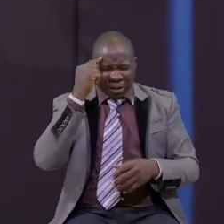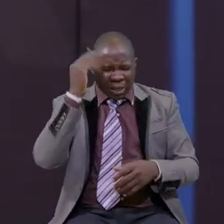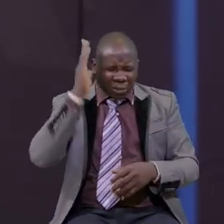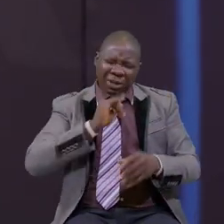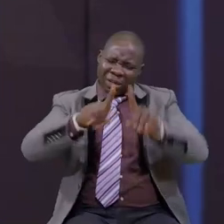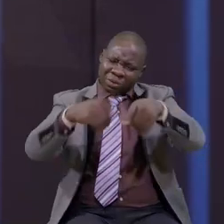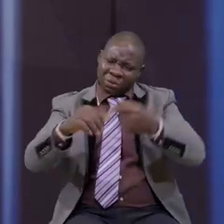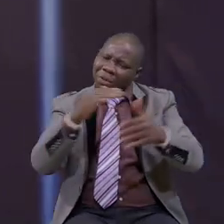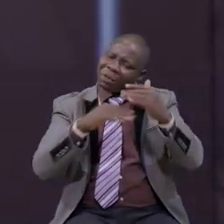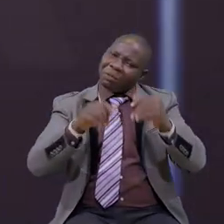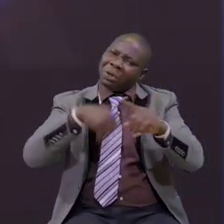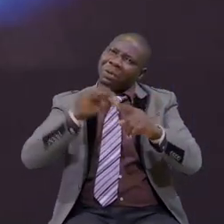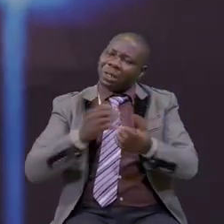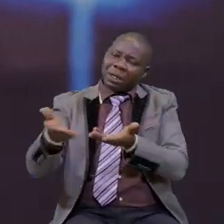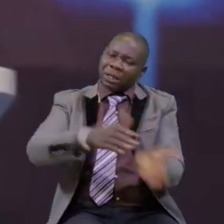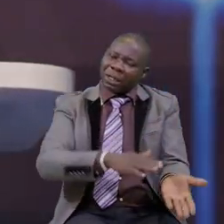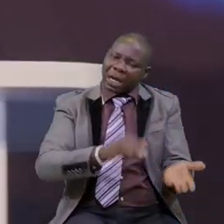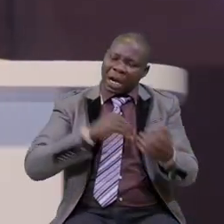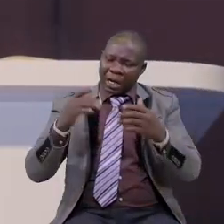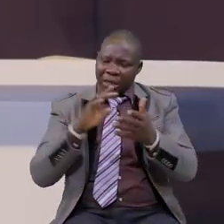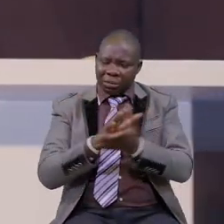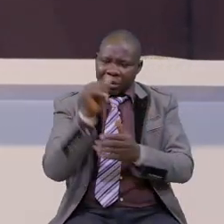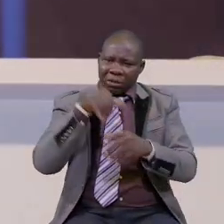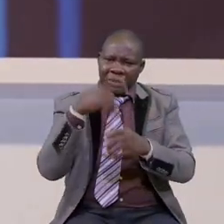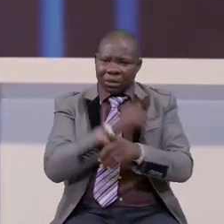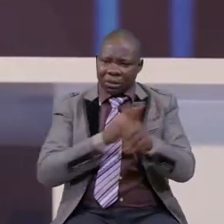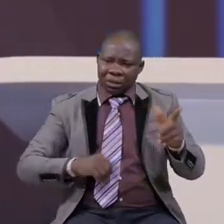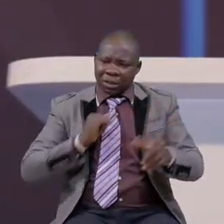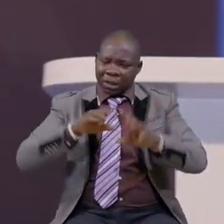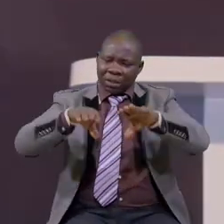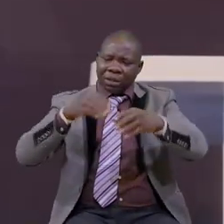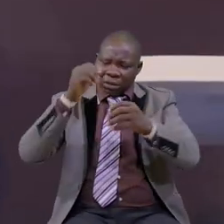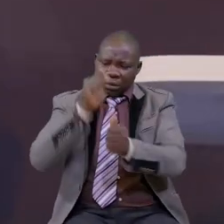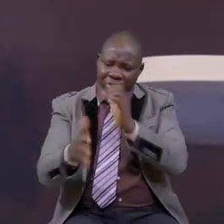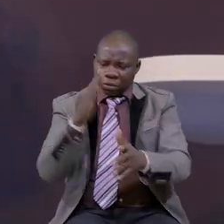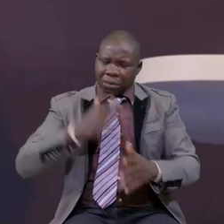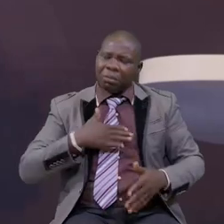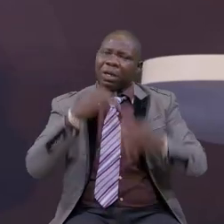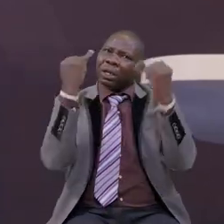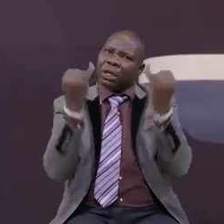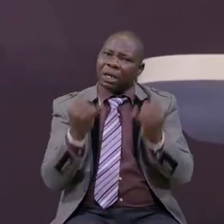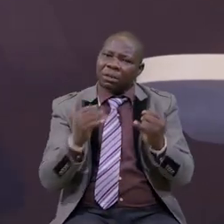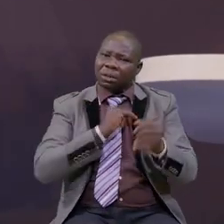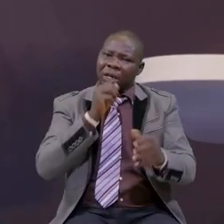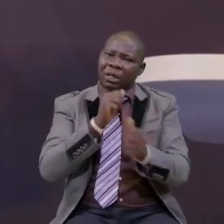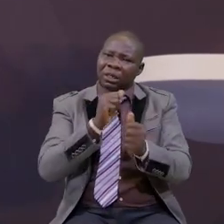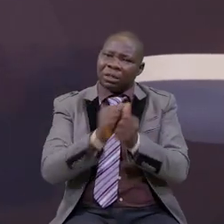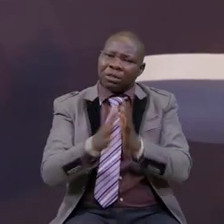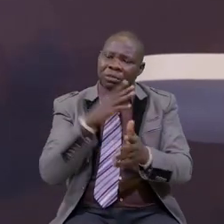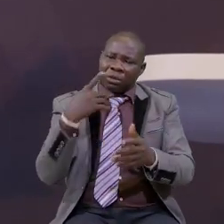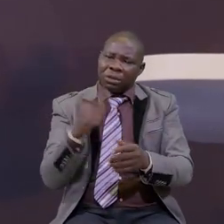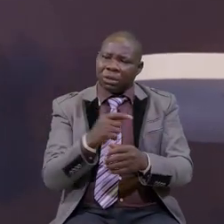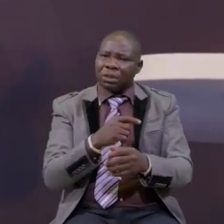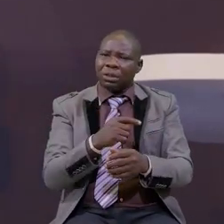au ciel quand je vais mourir? J'ai cru au Seigneur Jésus. J'ai jeté mes idoles. J'ai jeté